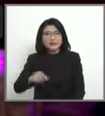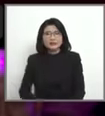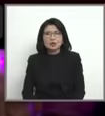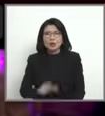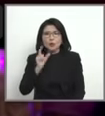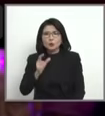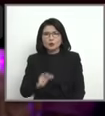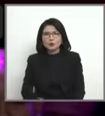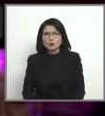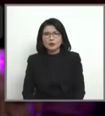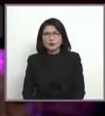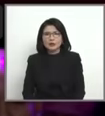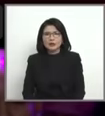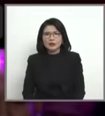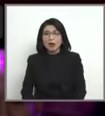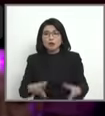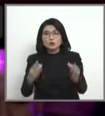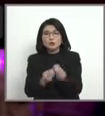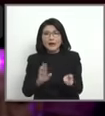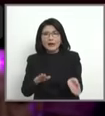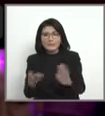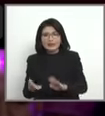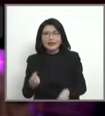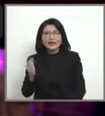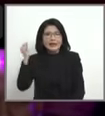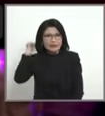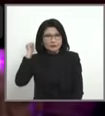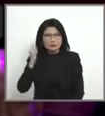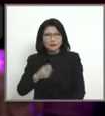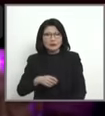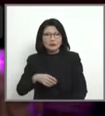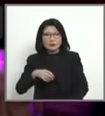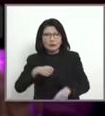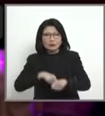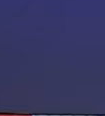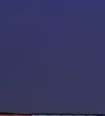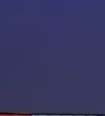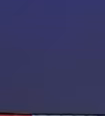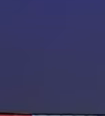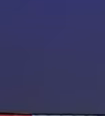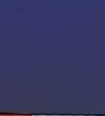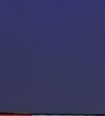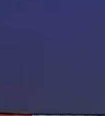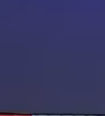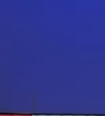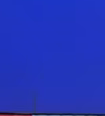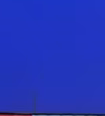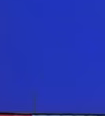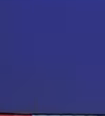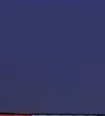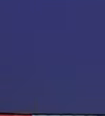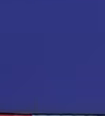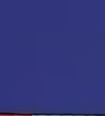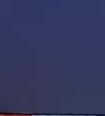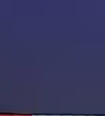dia Awa Terima kasih tergantung kepentingan siapa ya begitukah Mas Umam dan juga mah Tejo boleh dikomentari nanti tapi kita jeda lagi ya R betul sekali